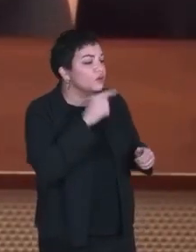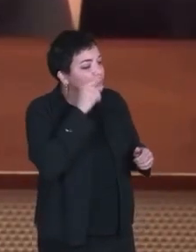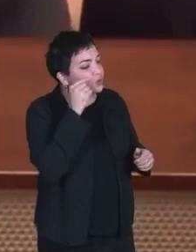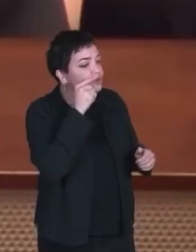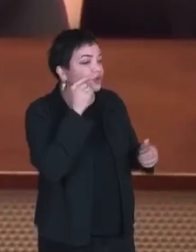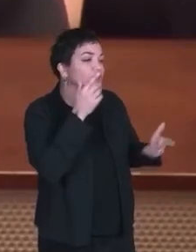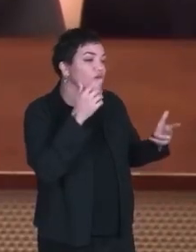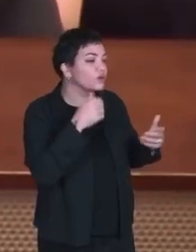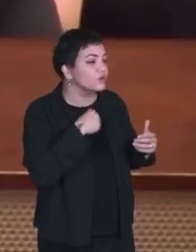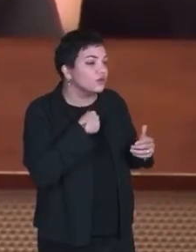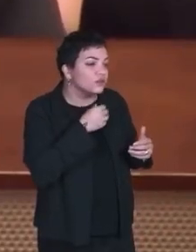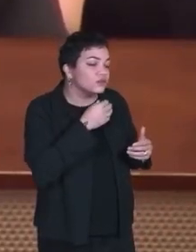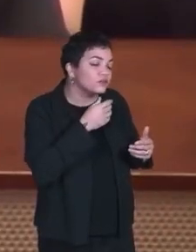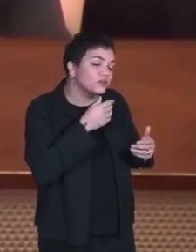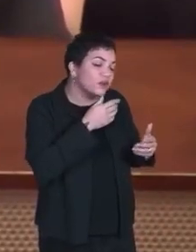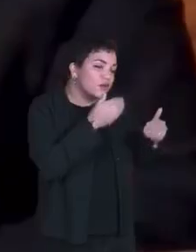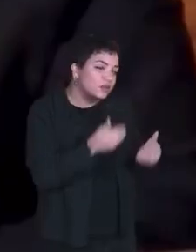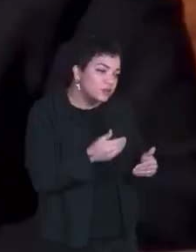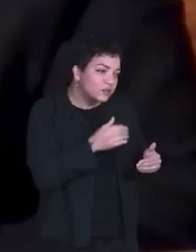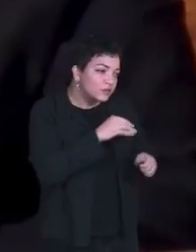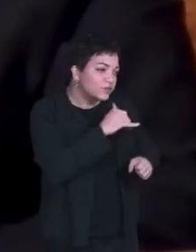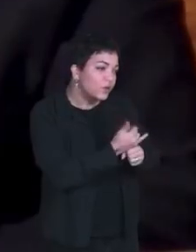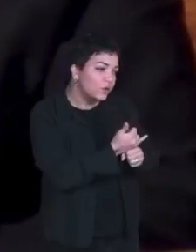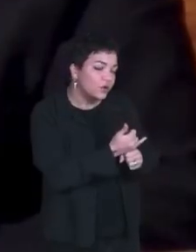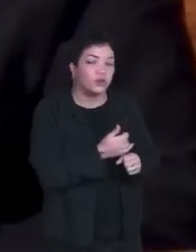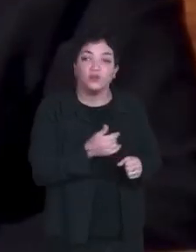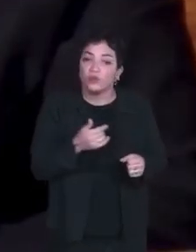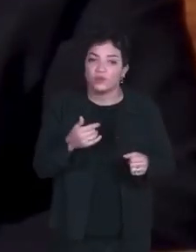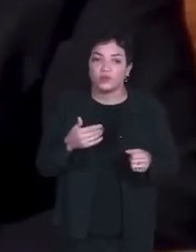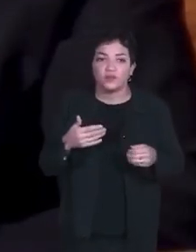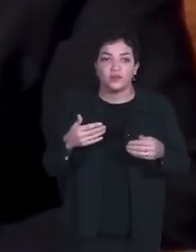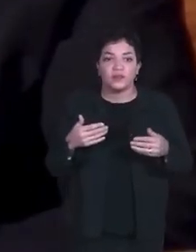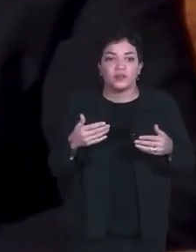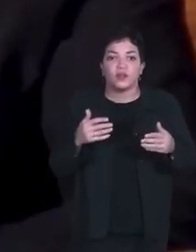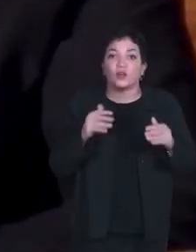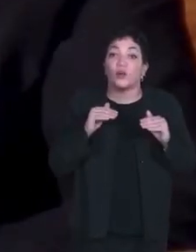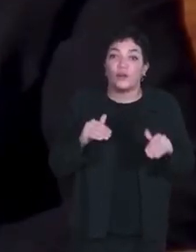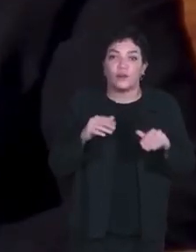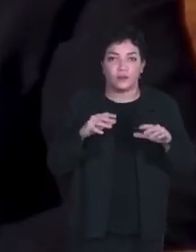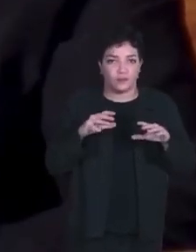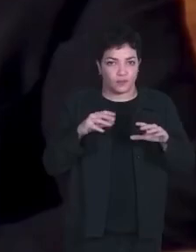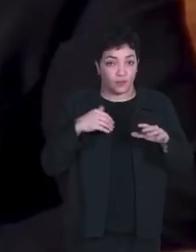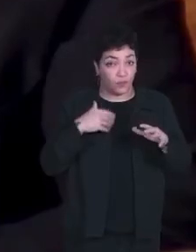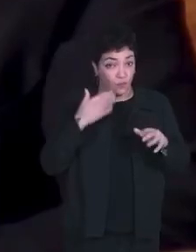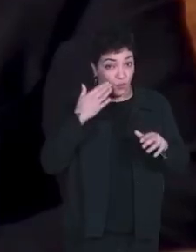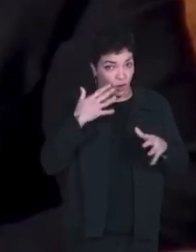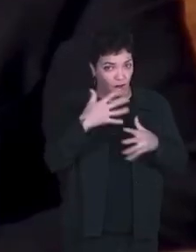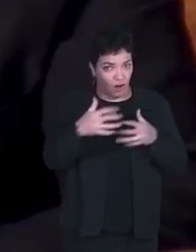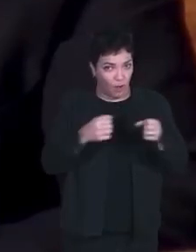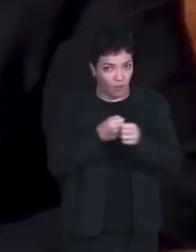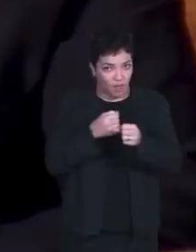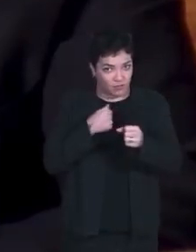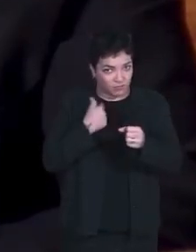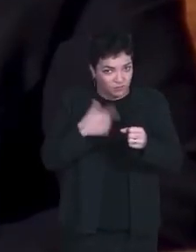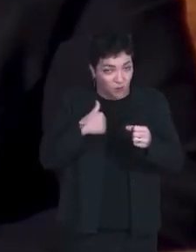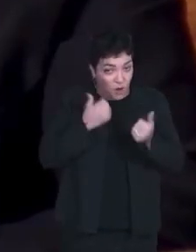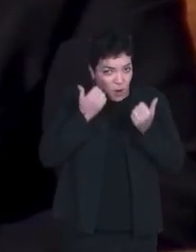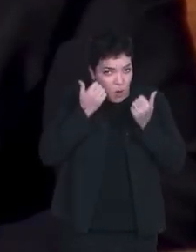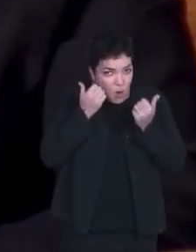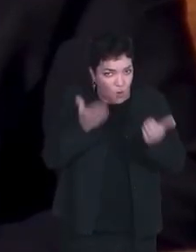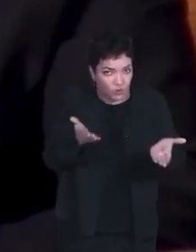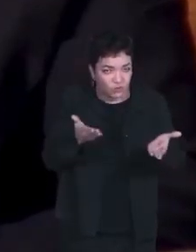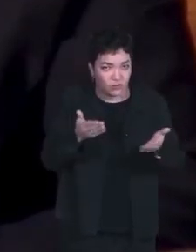Vous occupez tous d'éminentes responsabilités à Bordeaux Métropole, mais à votre place, j'aurais eu honte vendredi. Oui. C'est-à-dire qu'on vote le budget